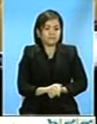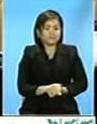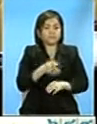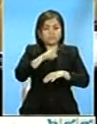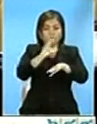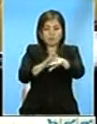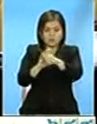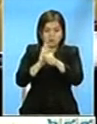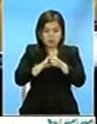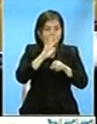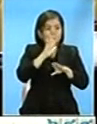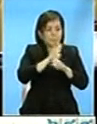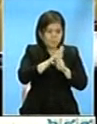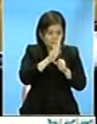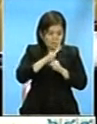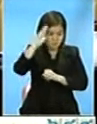อย่าประท้วงเลยฮะ